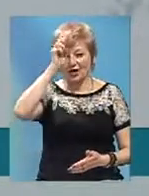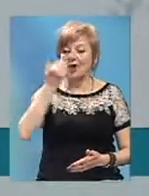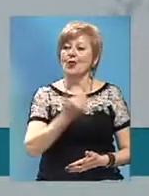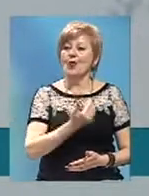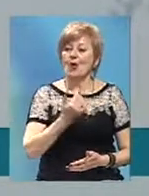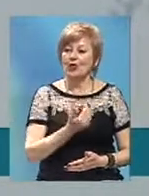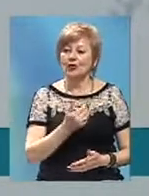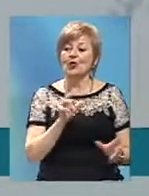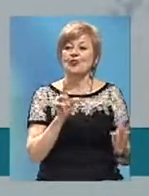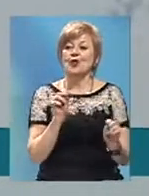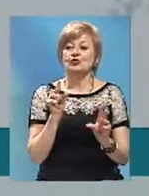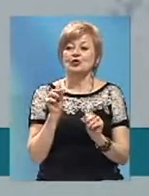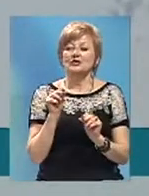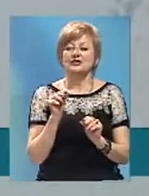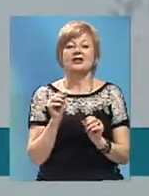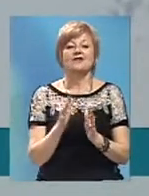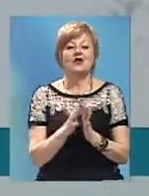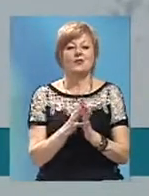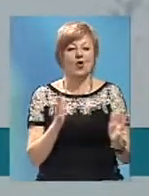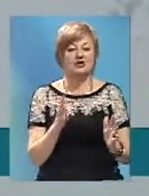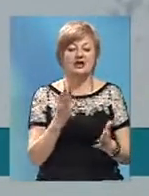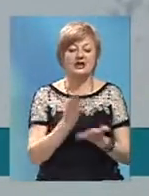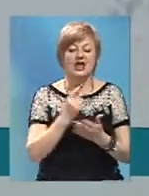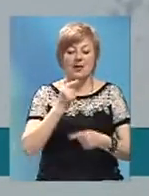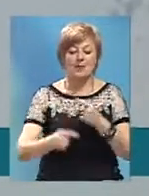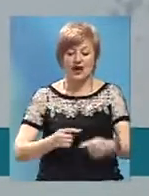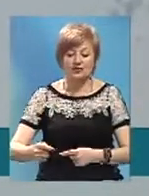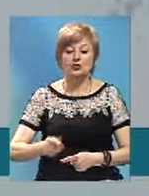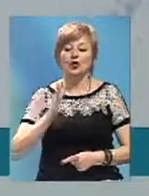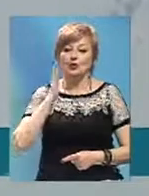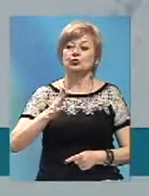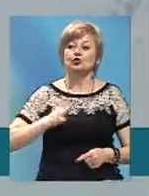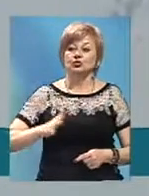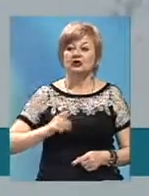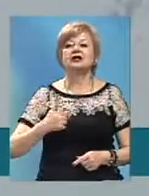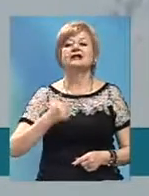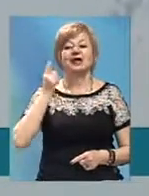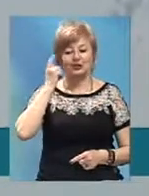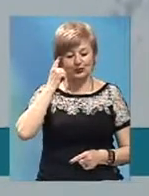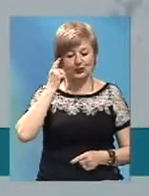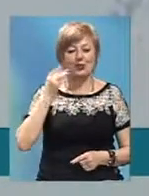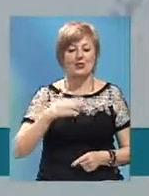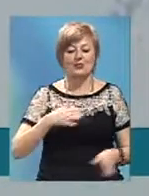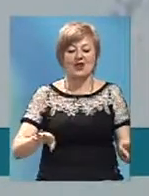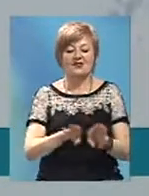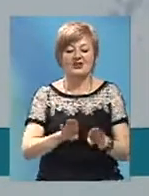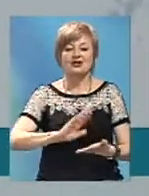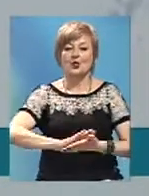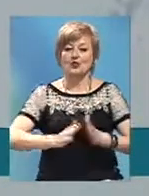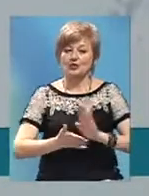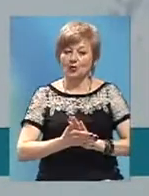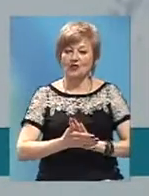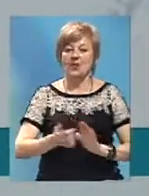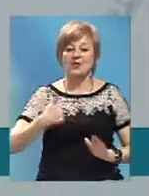Великобританії пощастило більше, в неї вже є кілька правнуків, нових вона буде чекати. Тому я думаю, що ми з нею в рівних умовах, ми так само